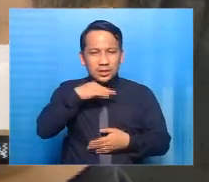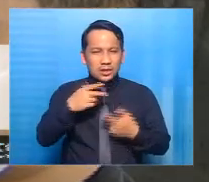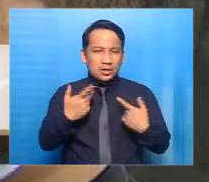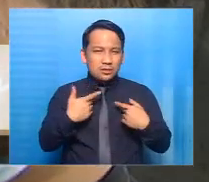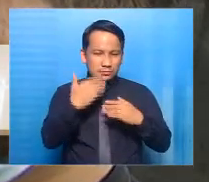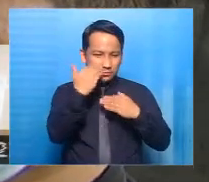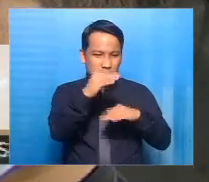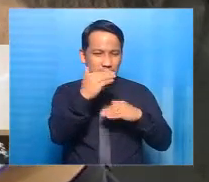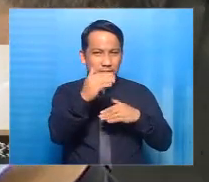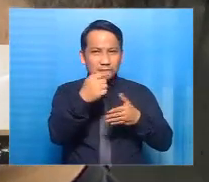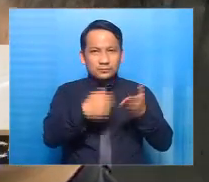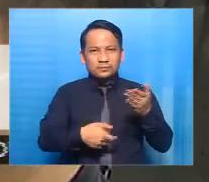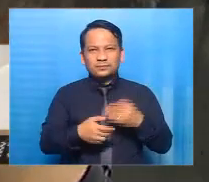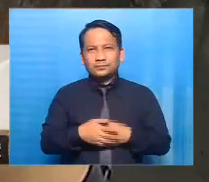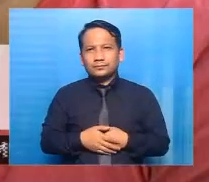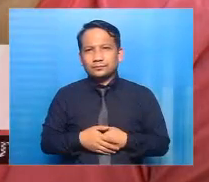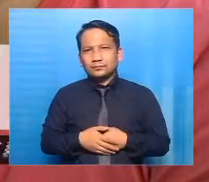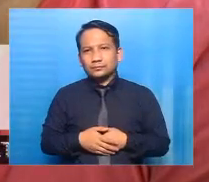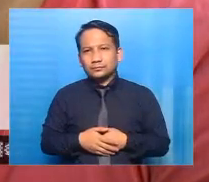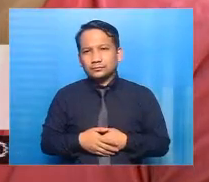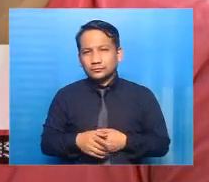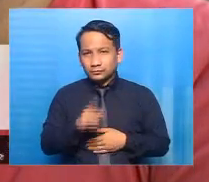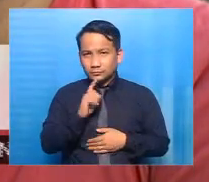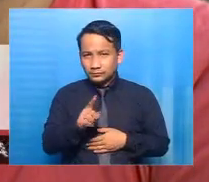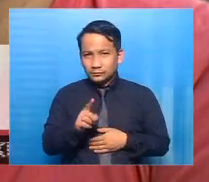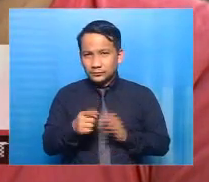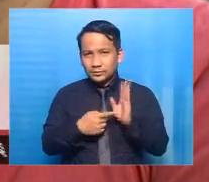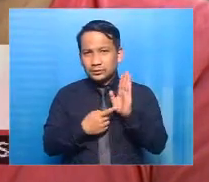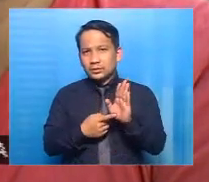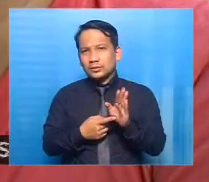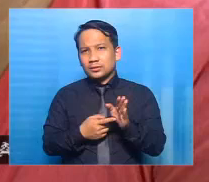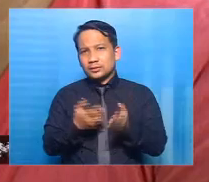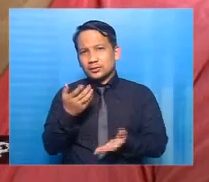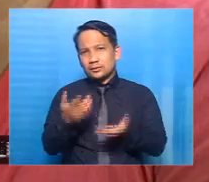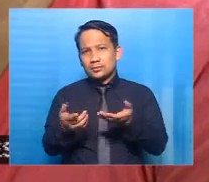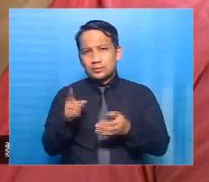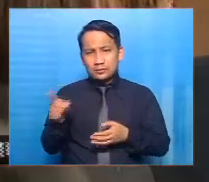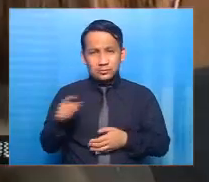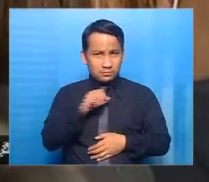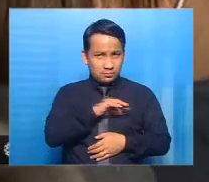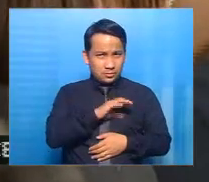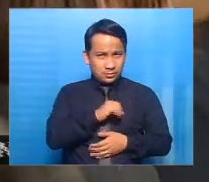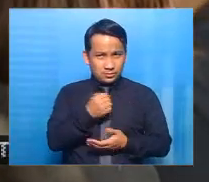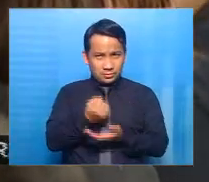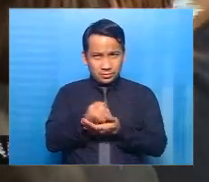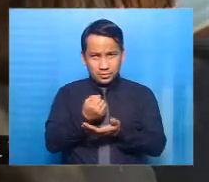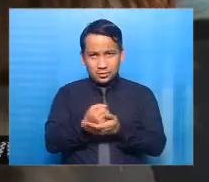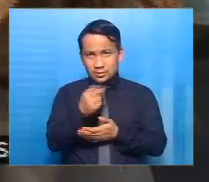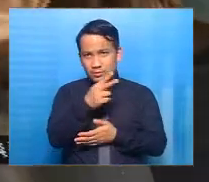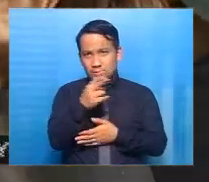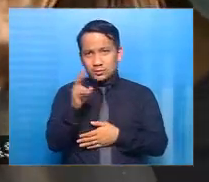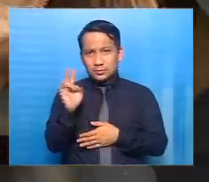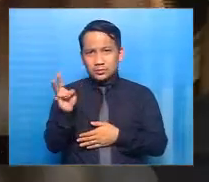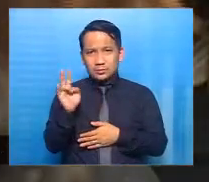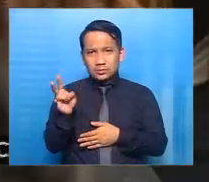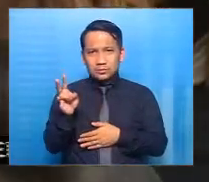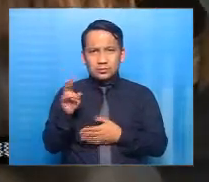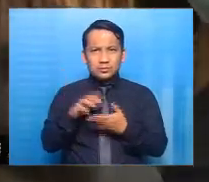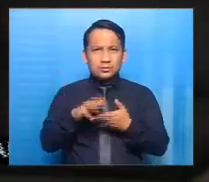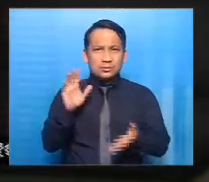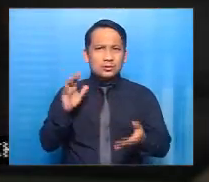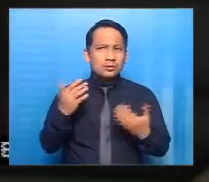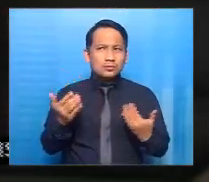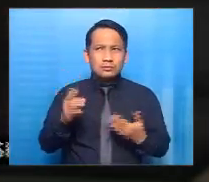price ceiling pa. Magpakatotoo tayo. Kumikita ba tayo sa 270? Ang laki ng